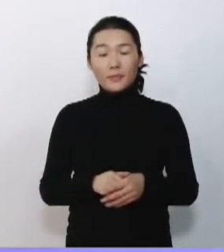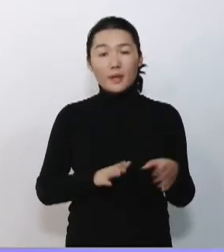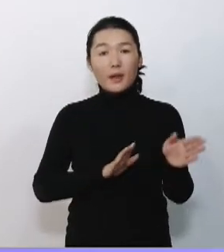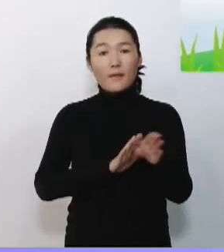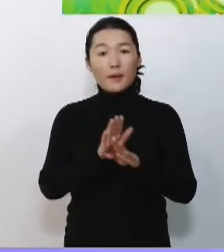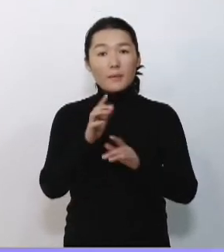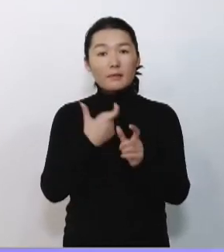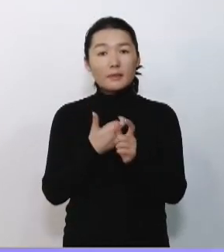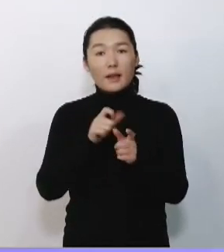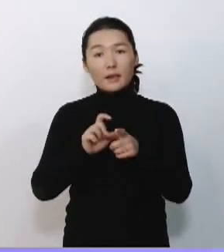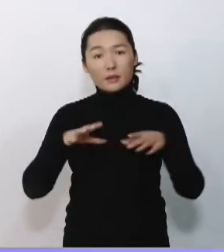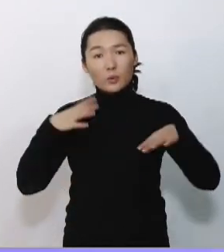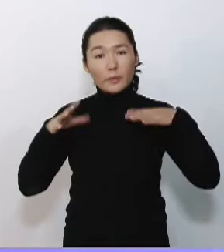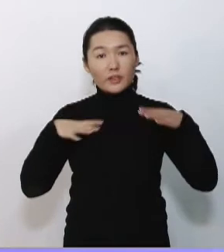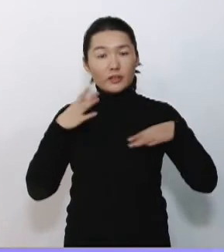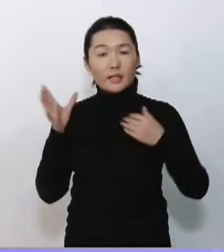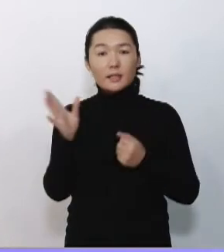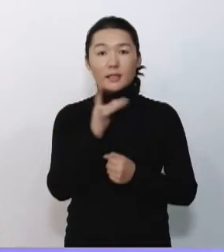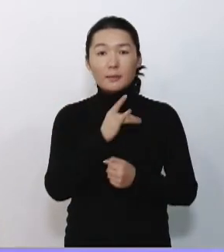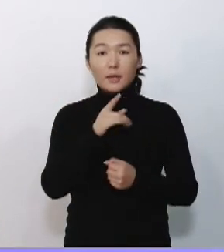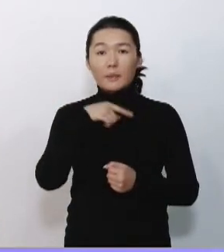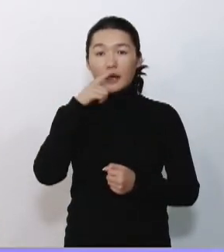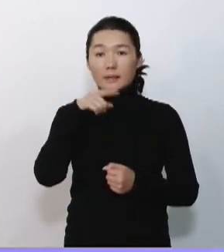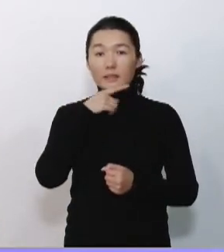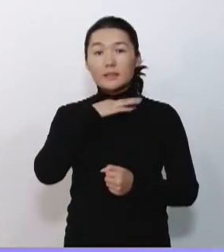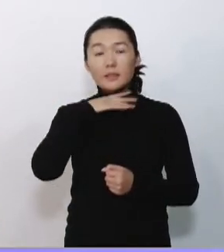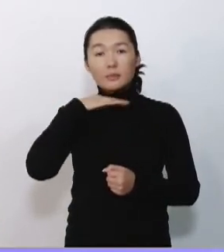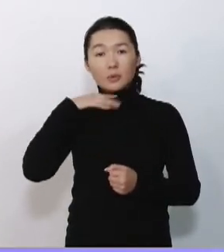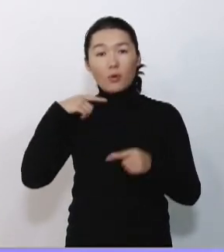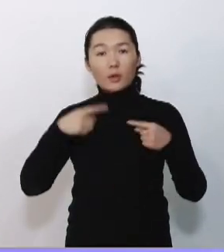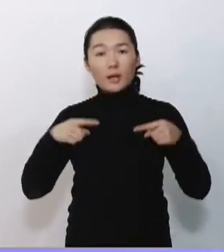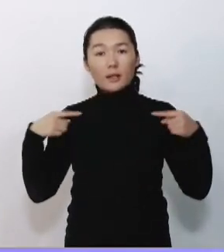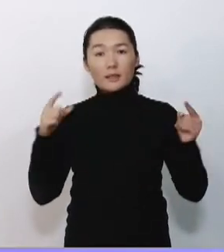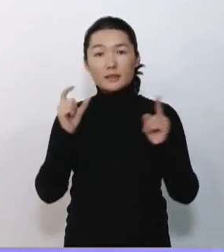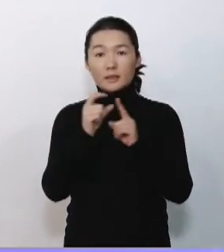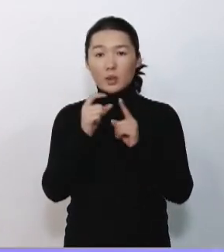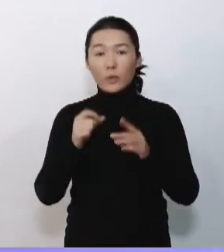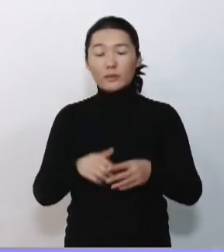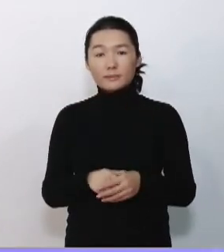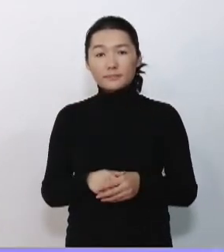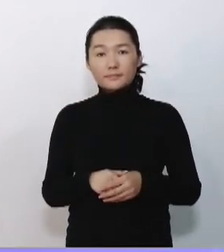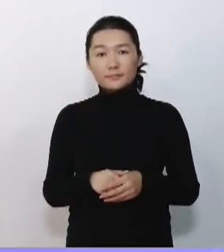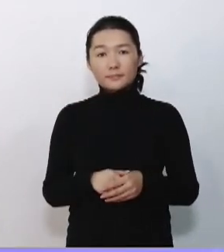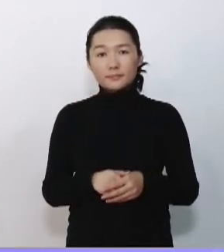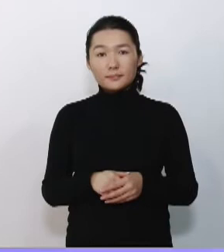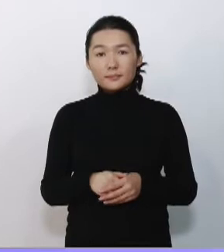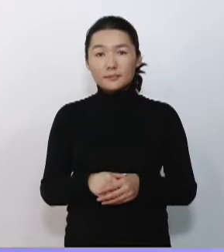Выполняя это упражнение, мы произносили много разных слов.